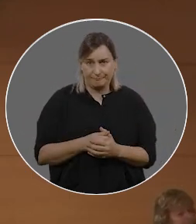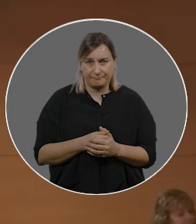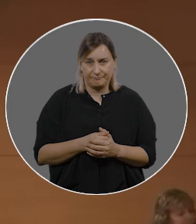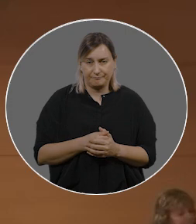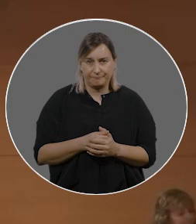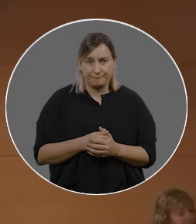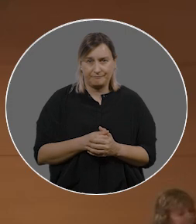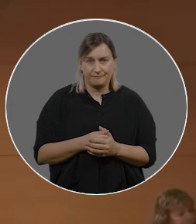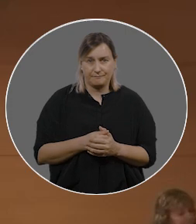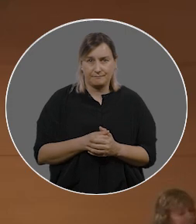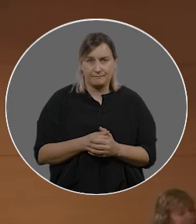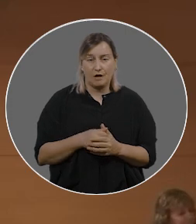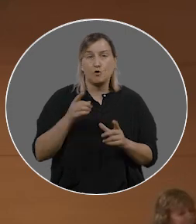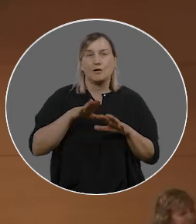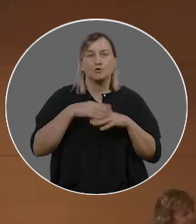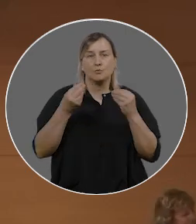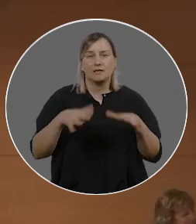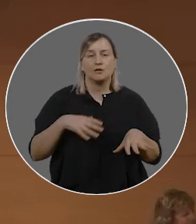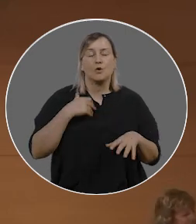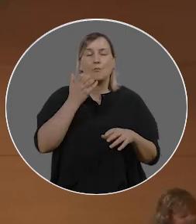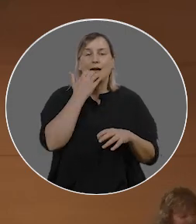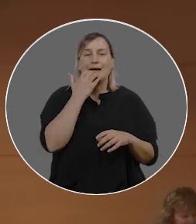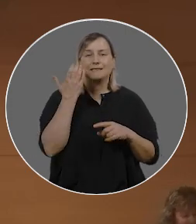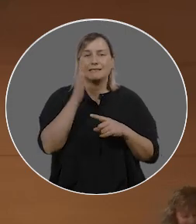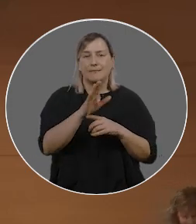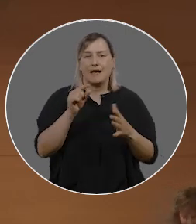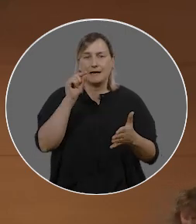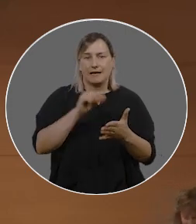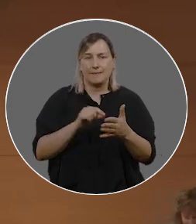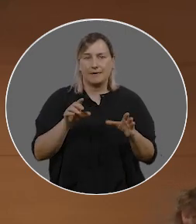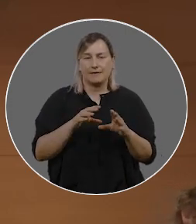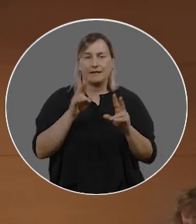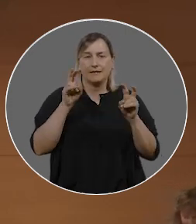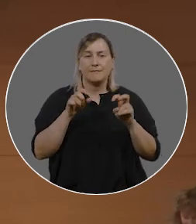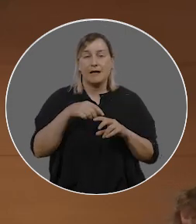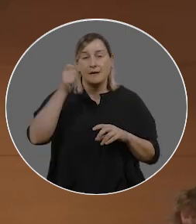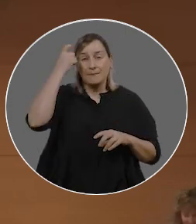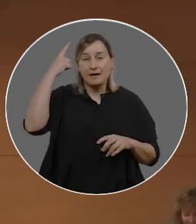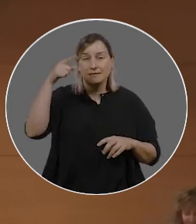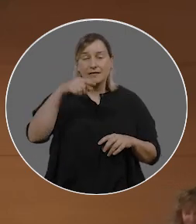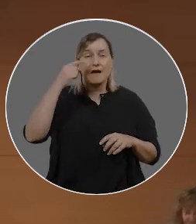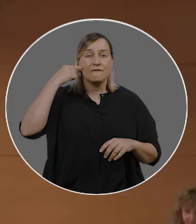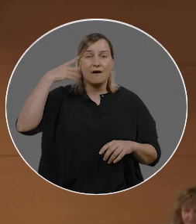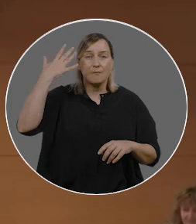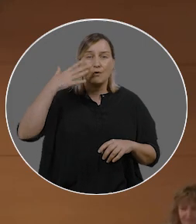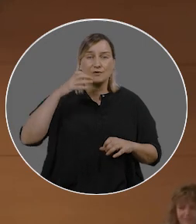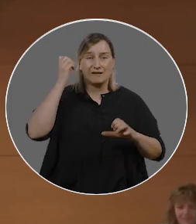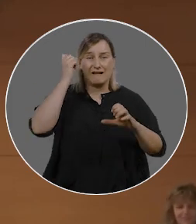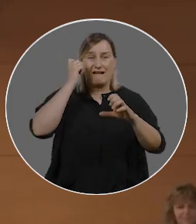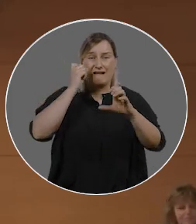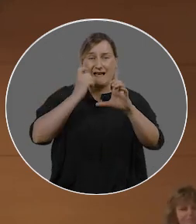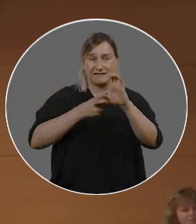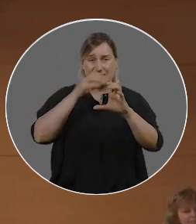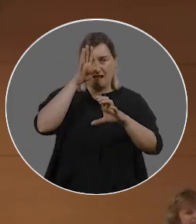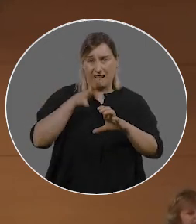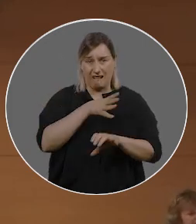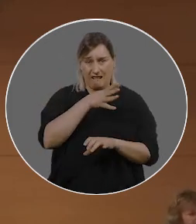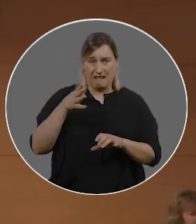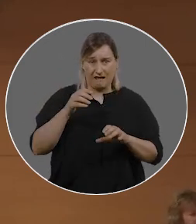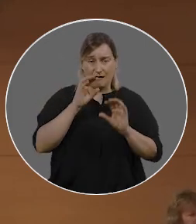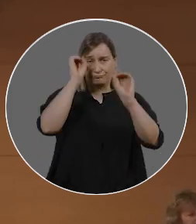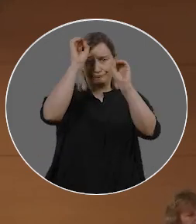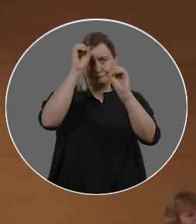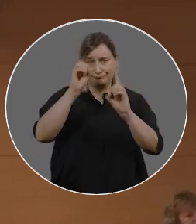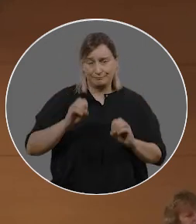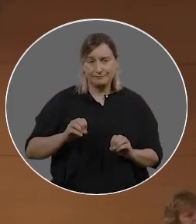res. No és l'objectiu. Un exemple ràpid seria, per exemple, imagineu-vos el famós Excel que